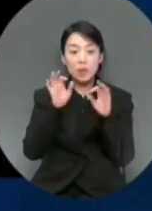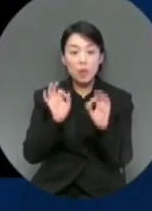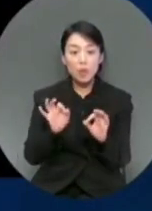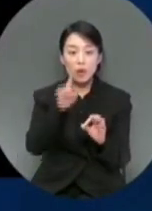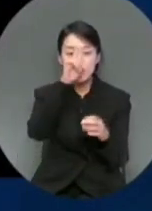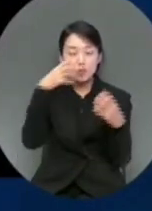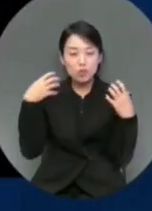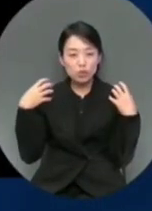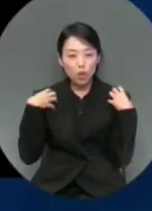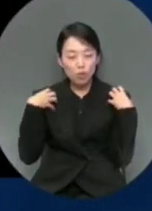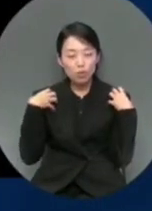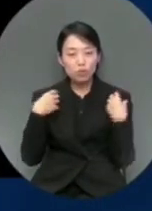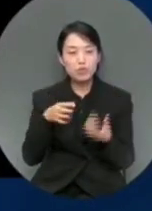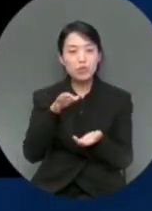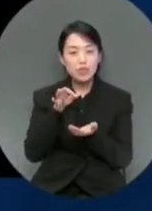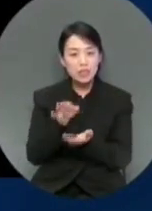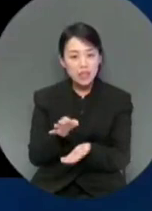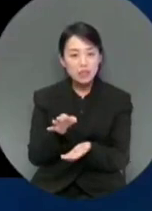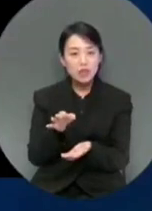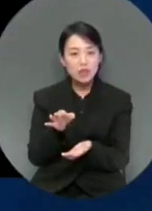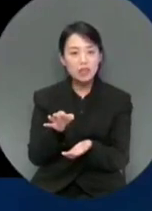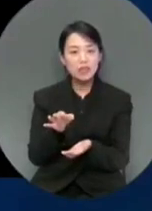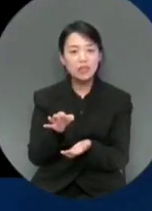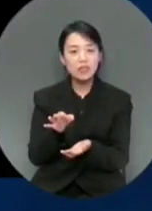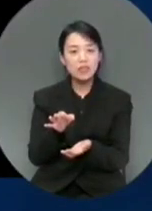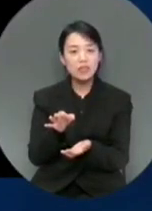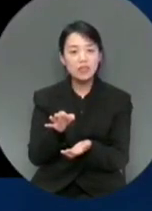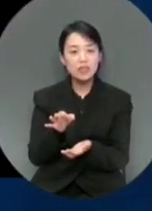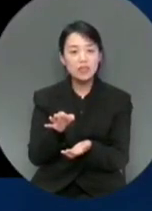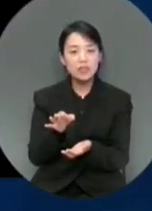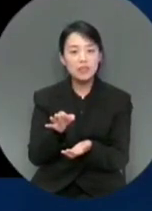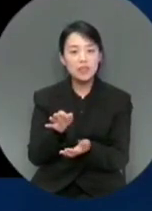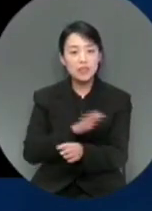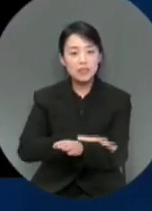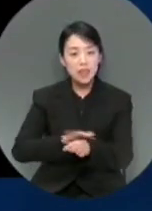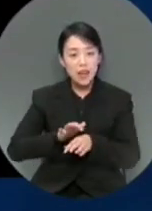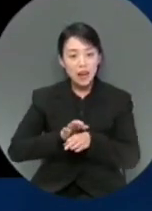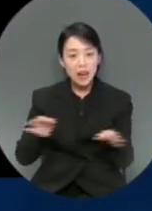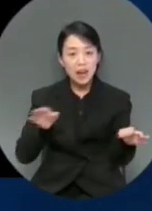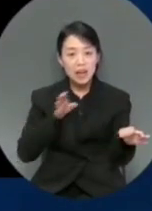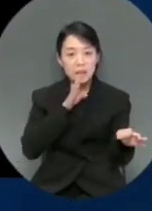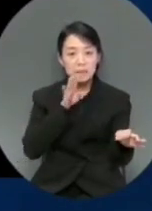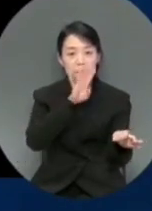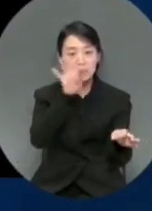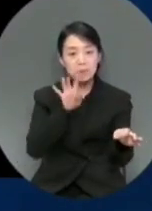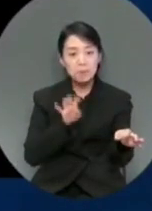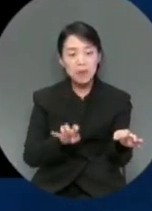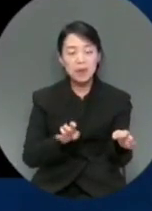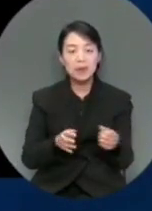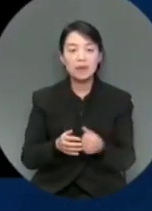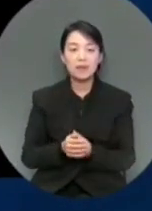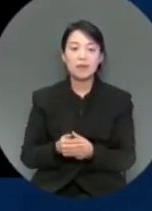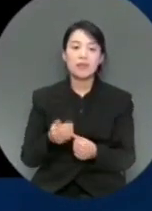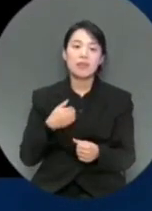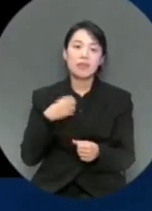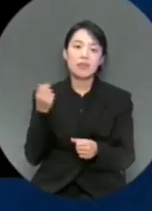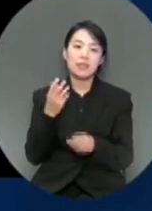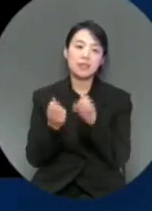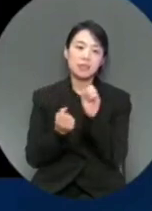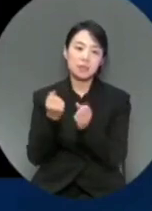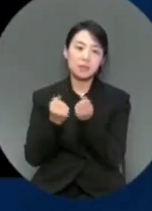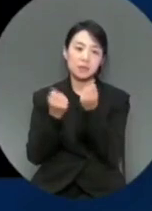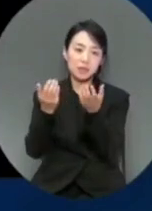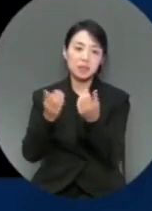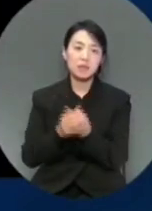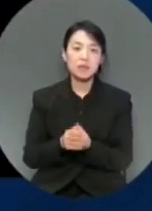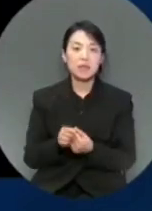재정이 제대로 경제 성장에 이렇게 험에도 불구하고 역할을 하는 겁니까? 아니, 제가 다시 말씀을 드릴게요. 그러니까 저건 전기비를 가지고 보신